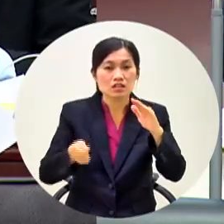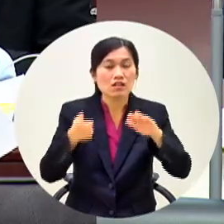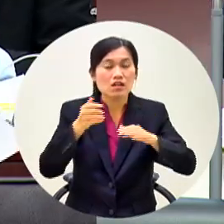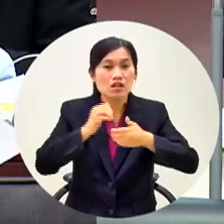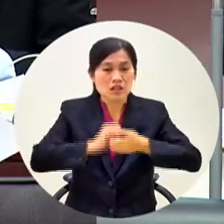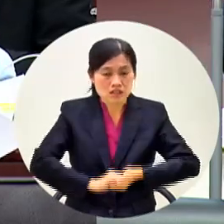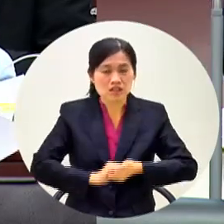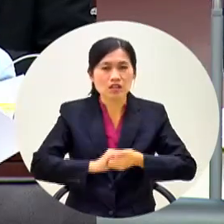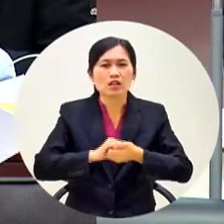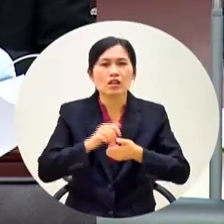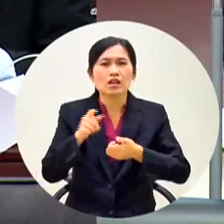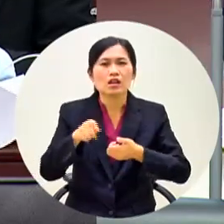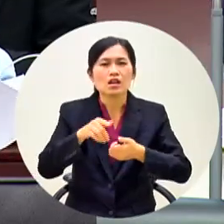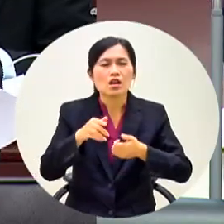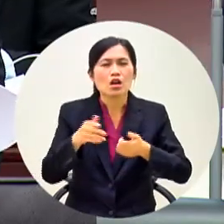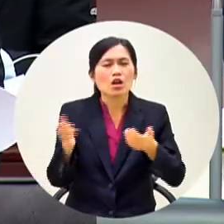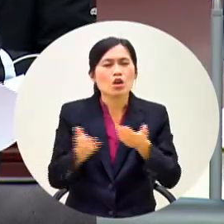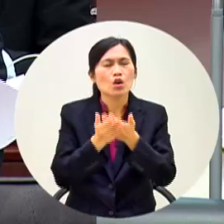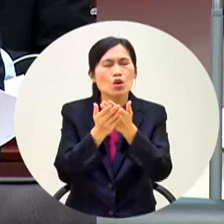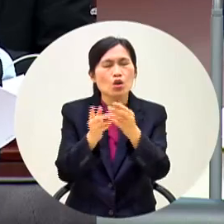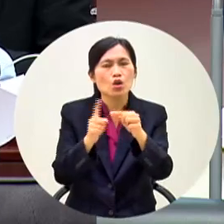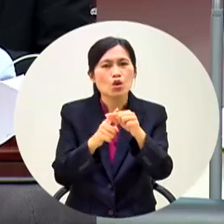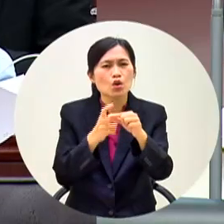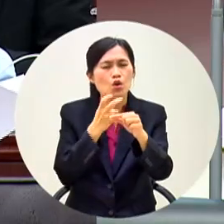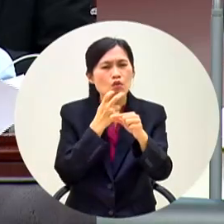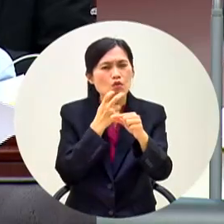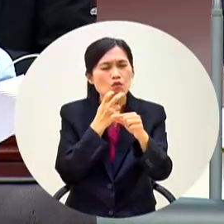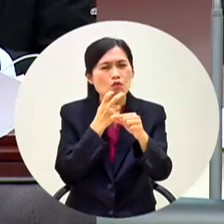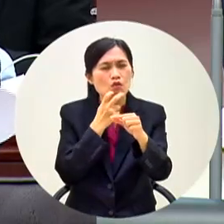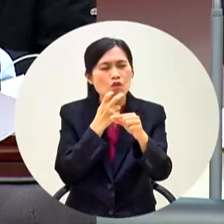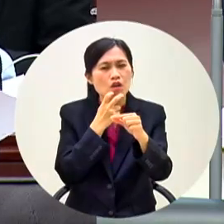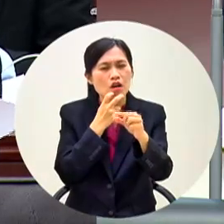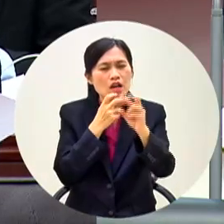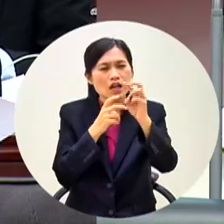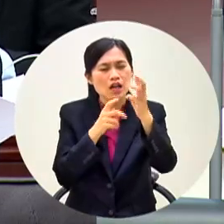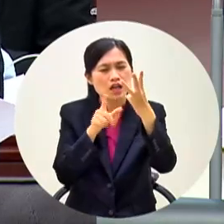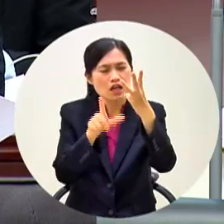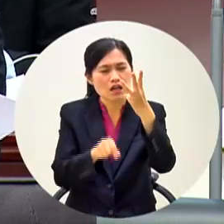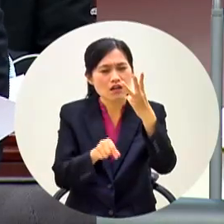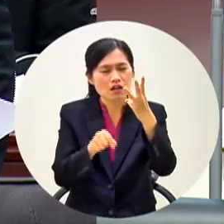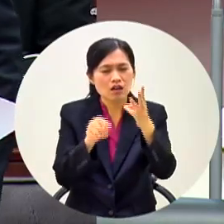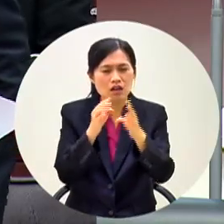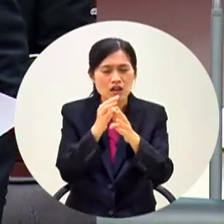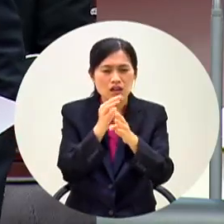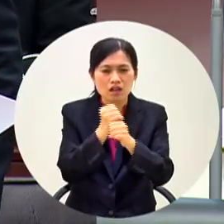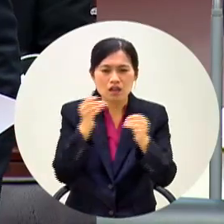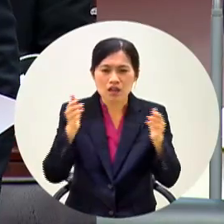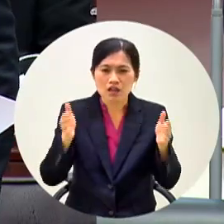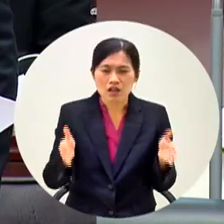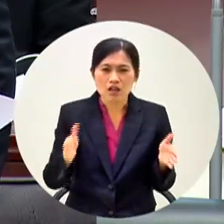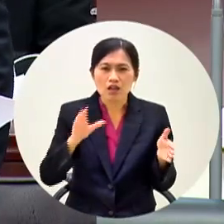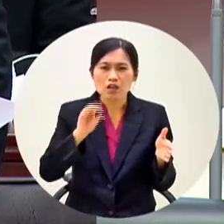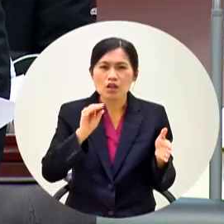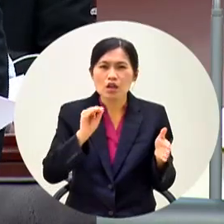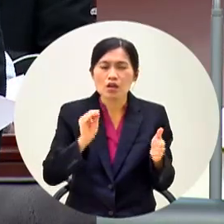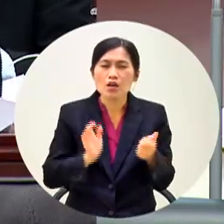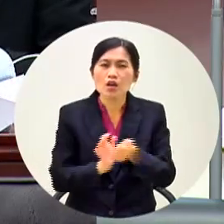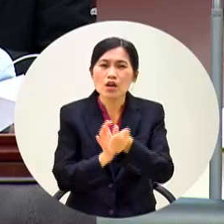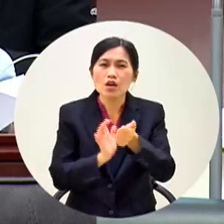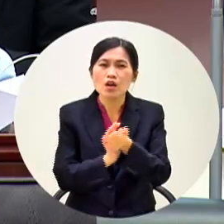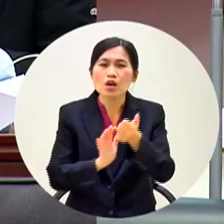提出然后送中央之后，到3月的这中间，有没有所谓的迁村促进委员会的召